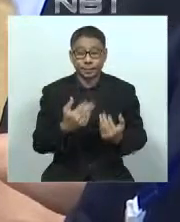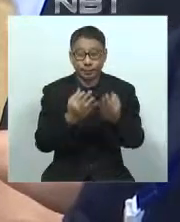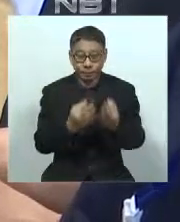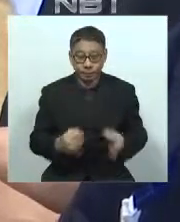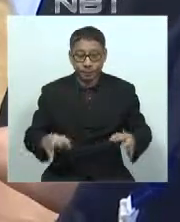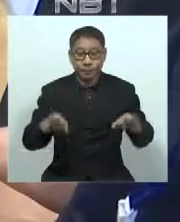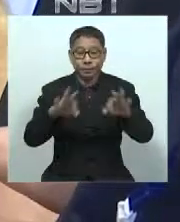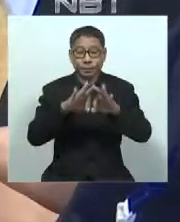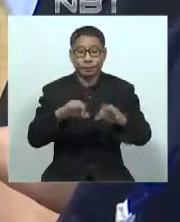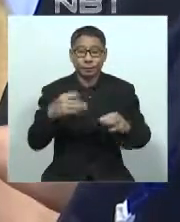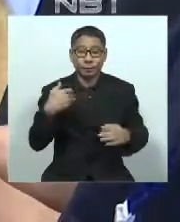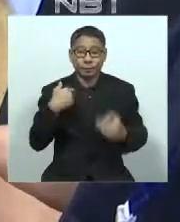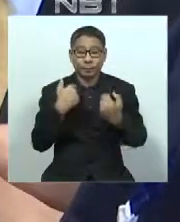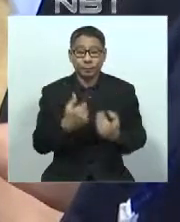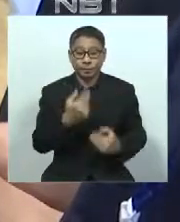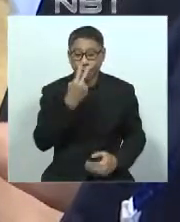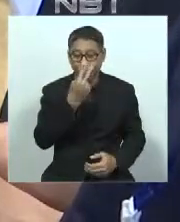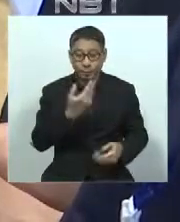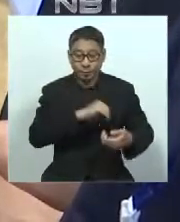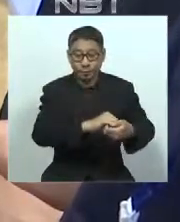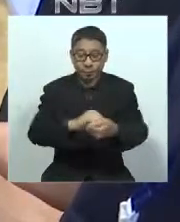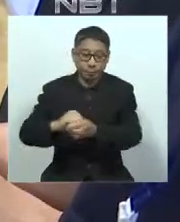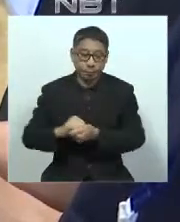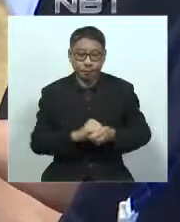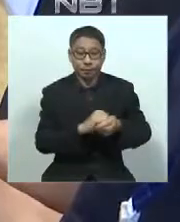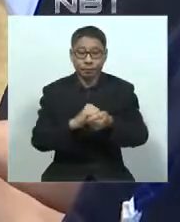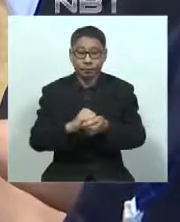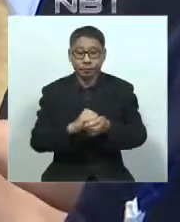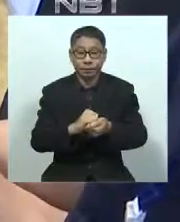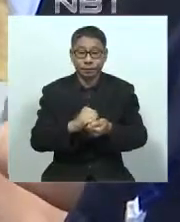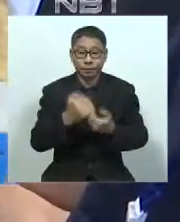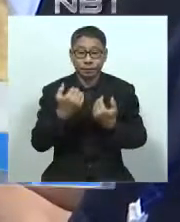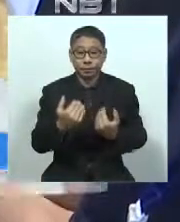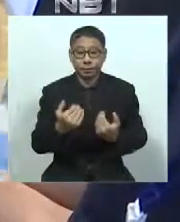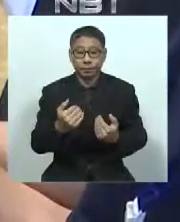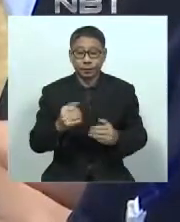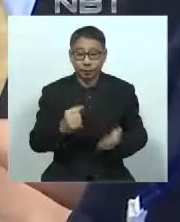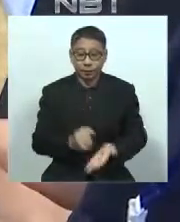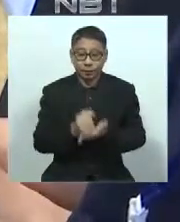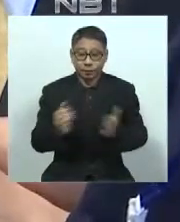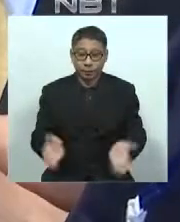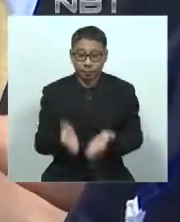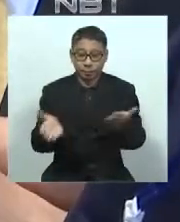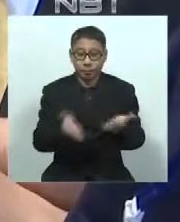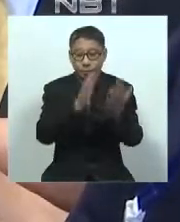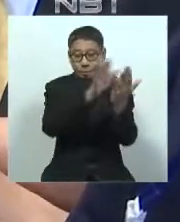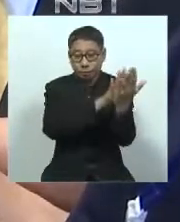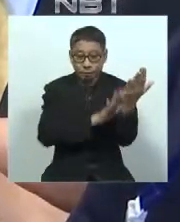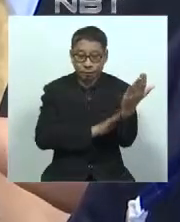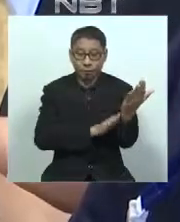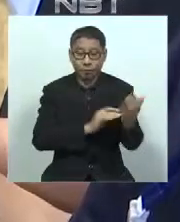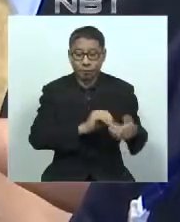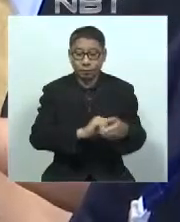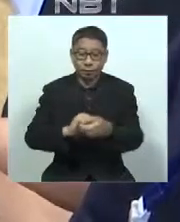คัญเนี่ยก็คือถ้าเราเห็นร่วมกันนะครับว่าเรามาขับเคลื่อนประเทศด้วยกันเรา